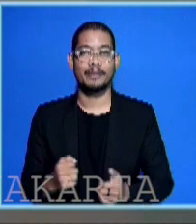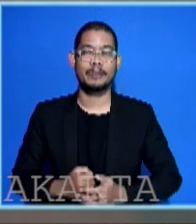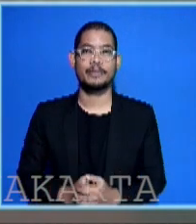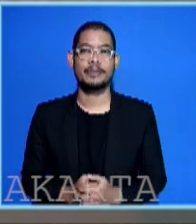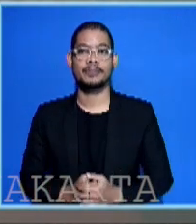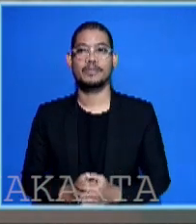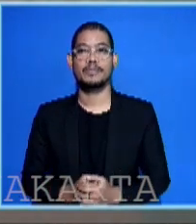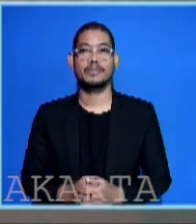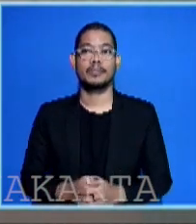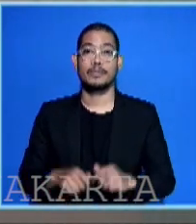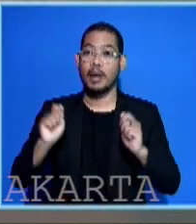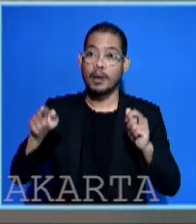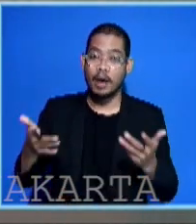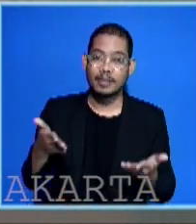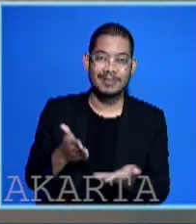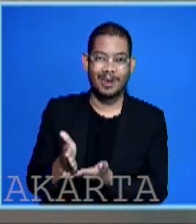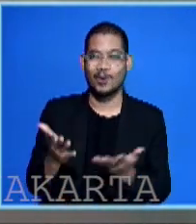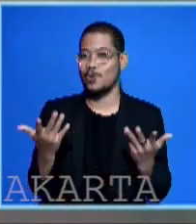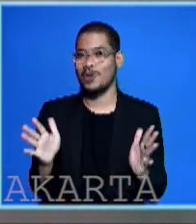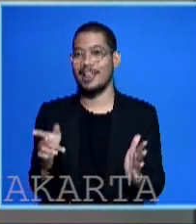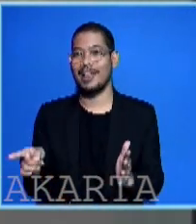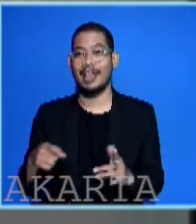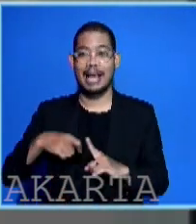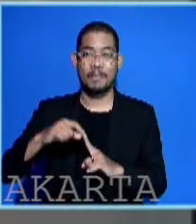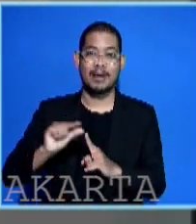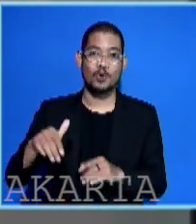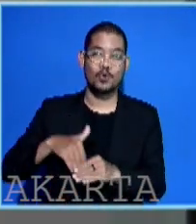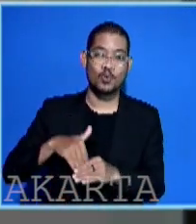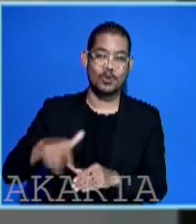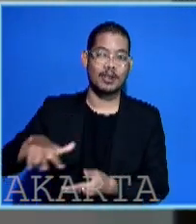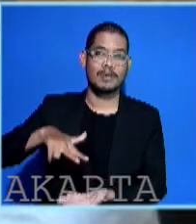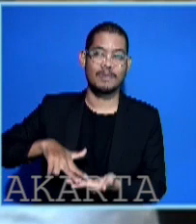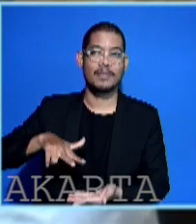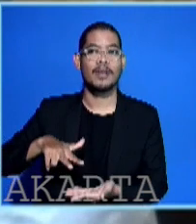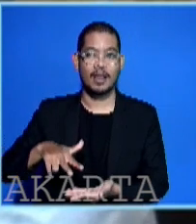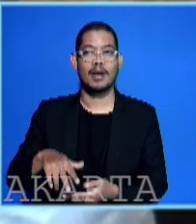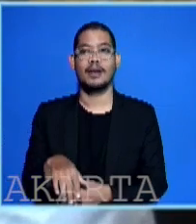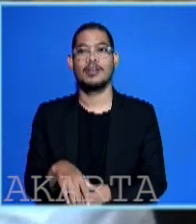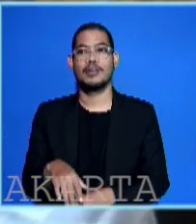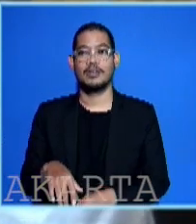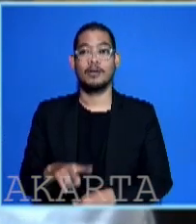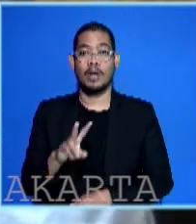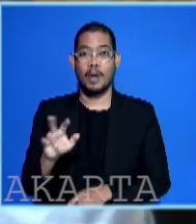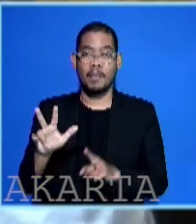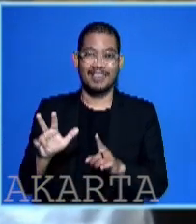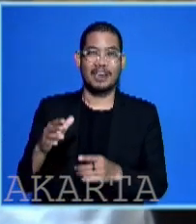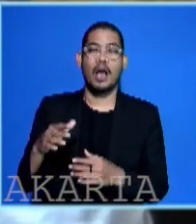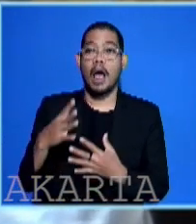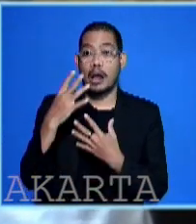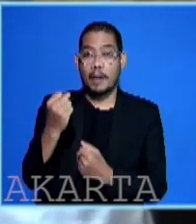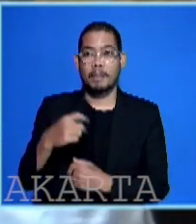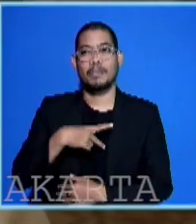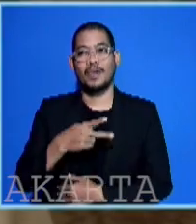kampanye tersebut telah diatur dalam keputusan KPU RI terbaru nomor 78 dan diharapkan semua peserta